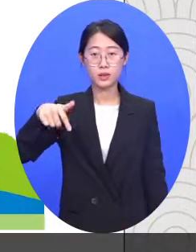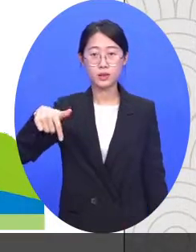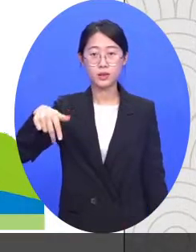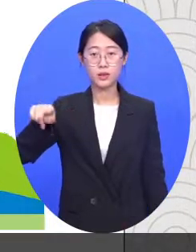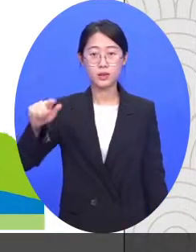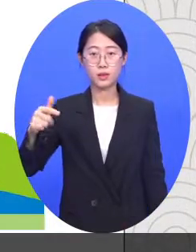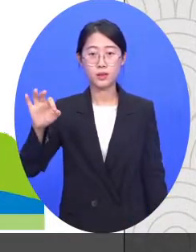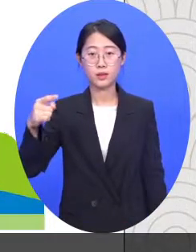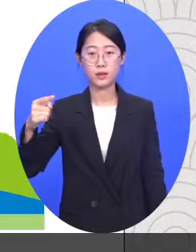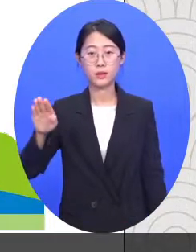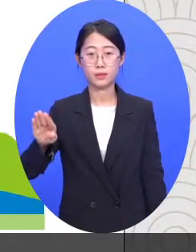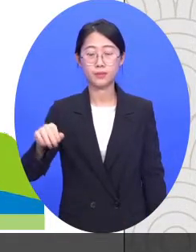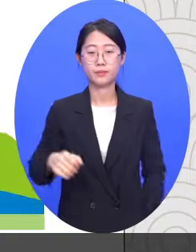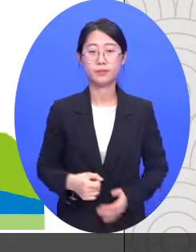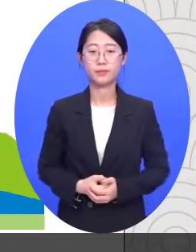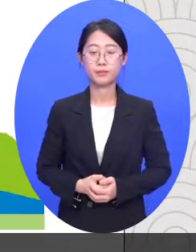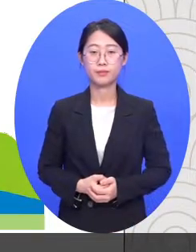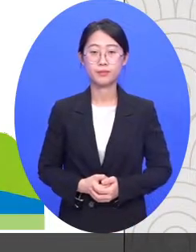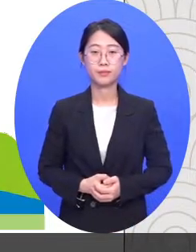서북구 직산읍입니다.